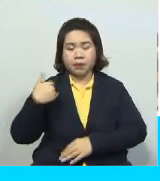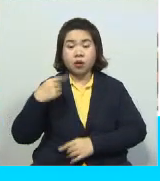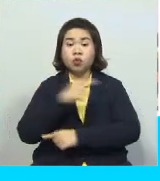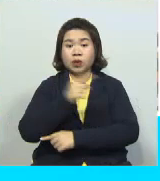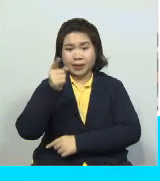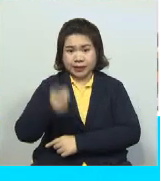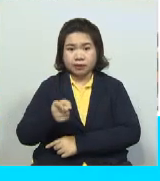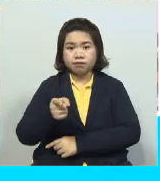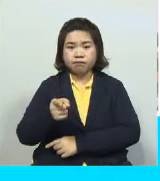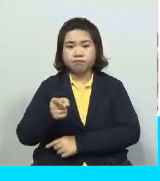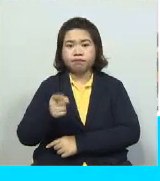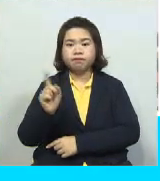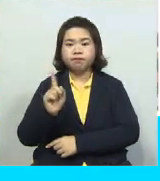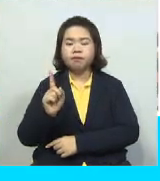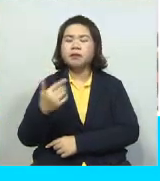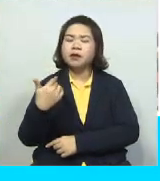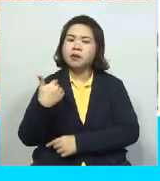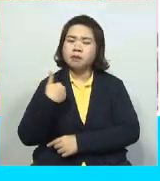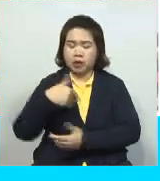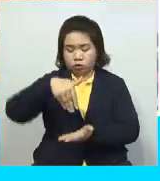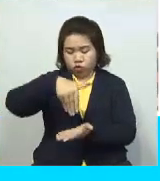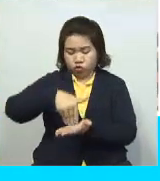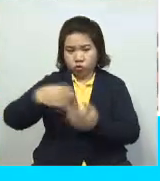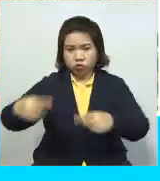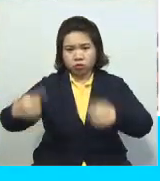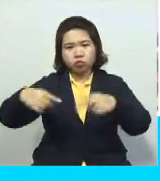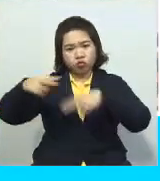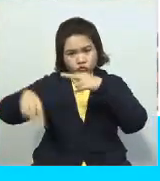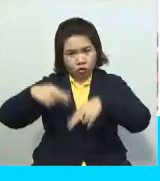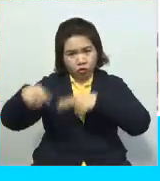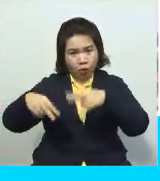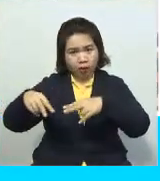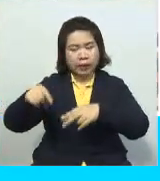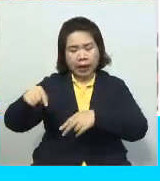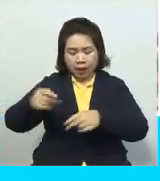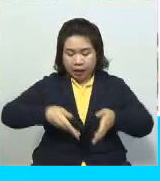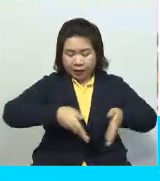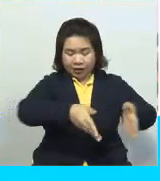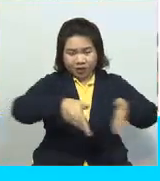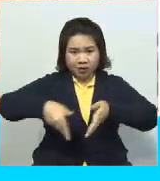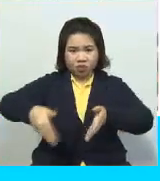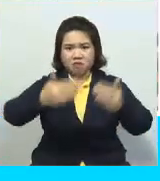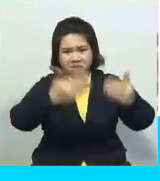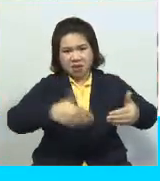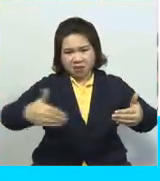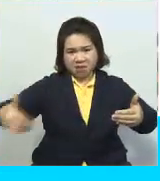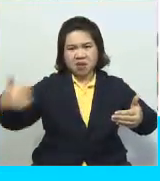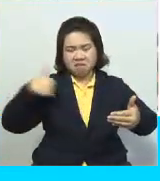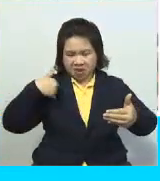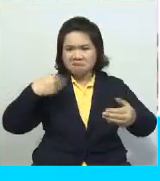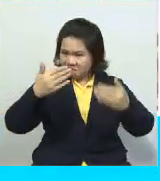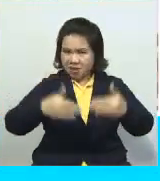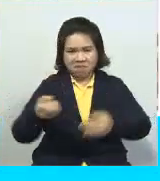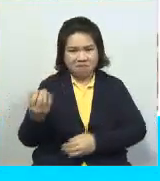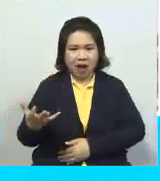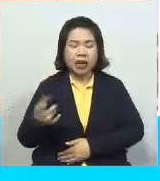งเนี่ยก็มีการตั้งจุดคัดกรองเพราะฉะนั้นการปิดการจราจรเนี่ยจะเพิ่มมากขึ้นกว่านี้ในวันจริงเนี่ยใน